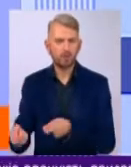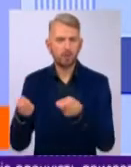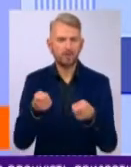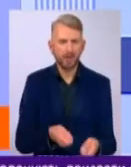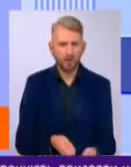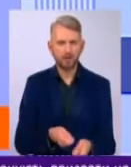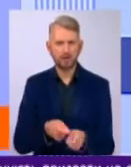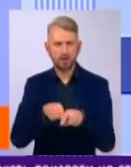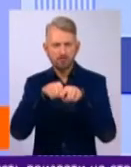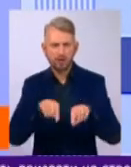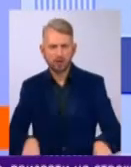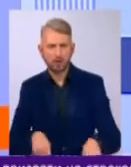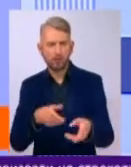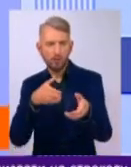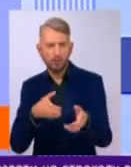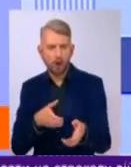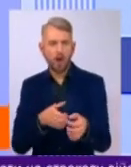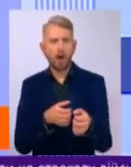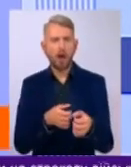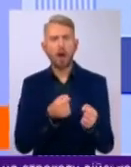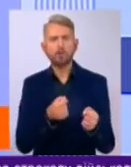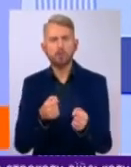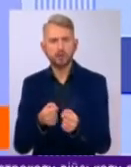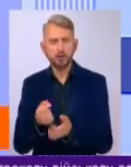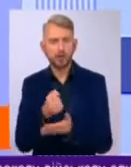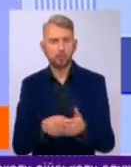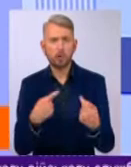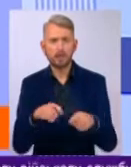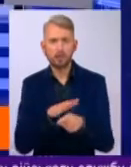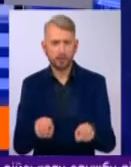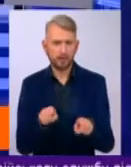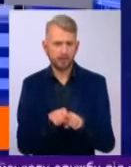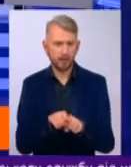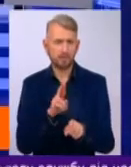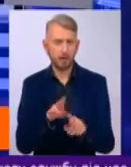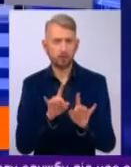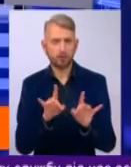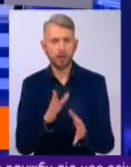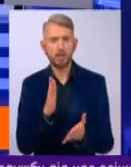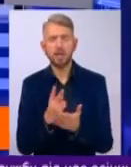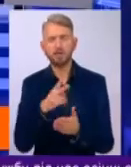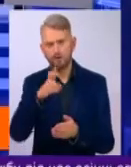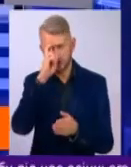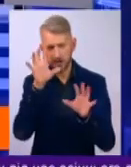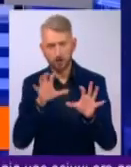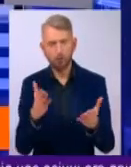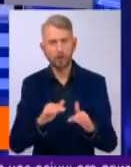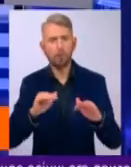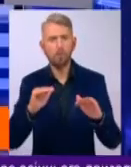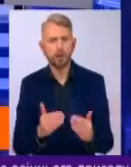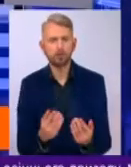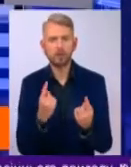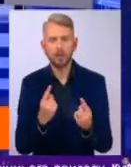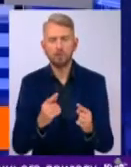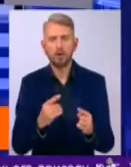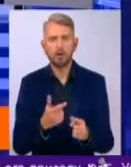штативи. Автоматична зброя не продається в Неваді, так як розповідають ваші кореспонденти. Існує два федеральних закони, які обмежують і суттєво,